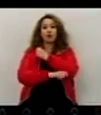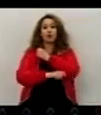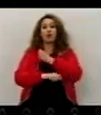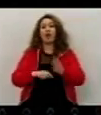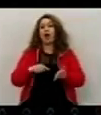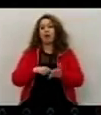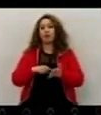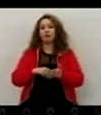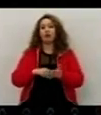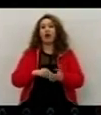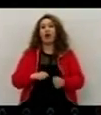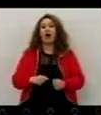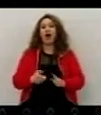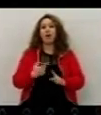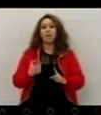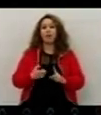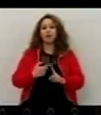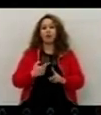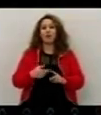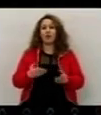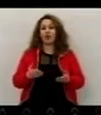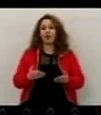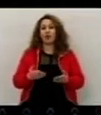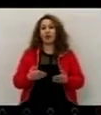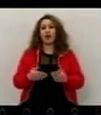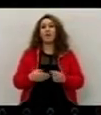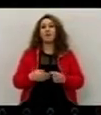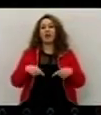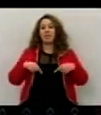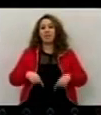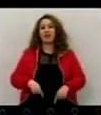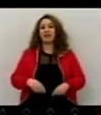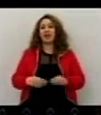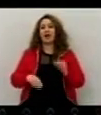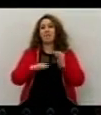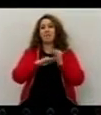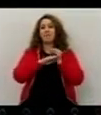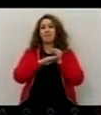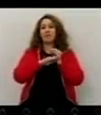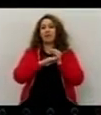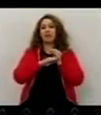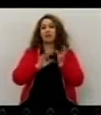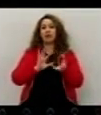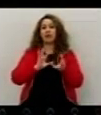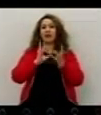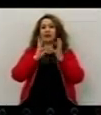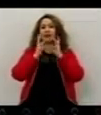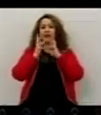ولقد تم تعزيز قطاعنا بوزارة منتدبة مخصصة لتنمية الزراعة الصحراوية والجبلية،